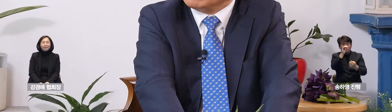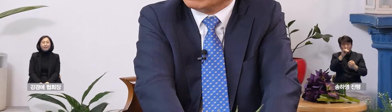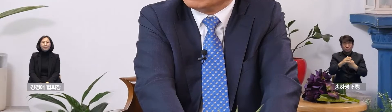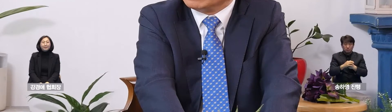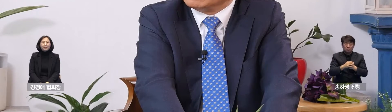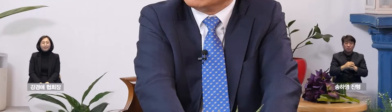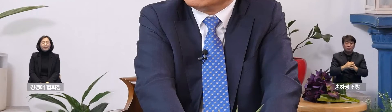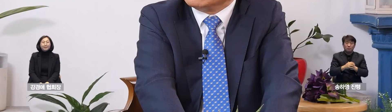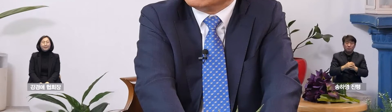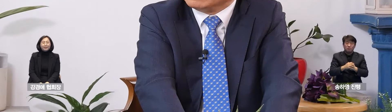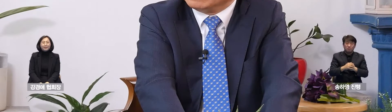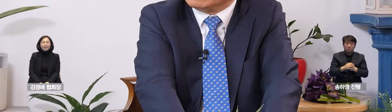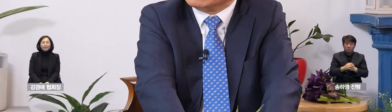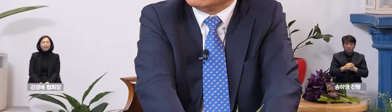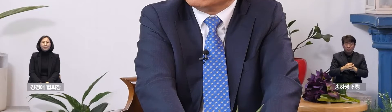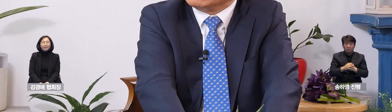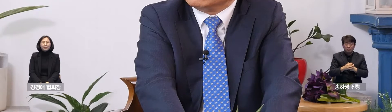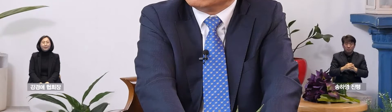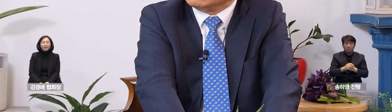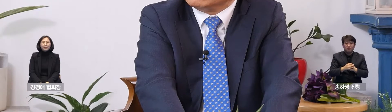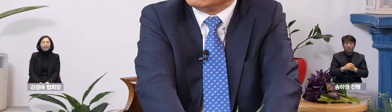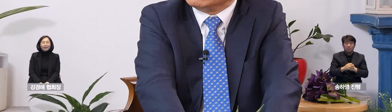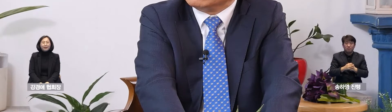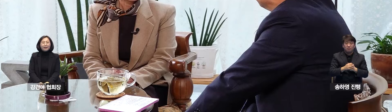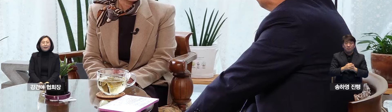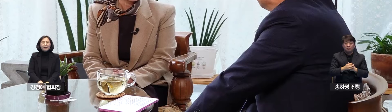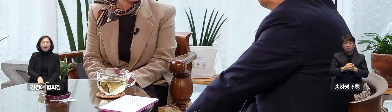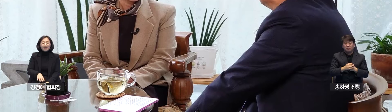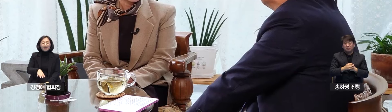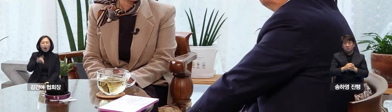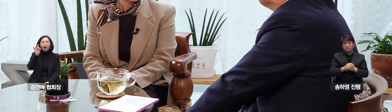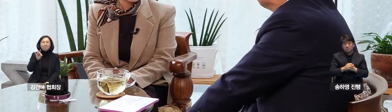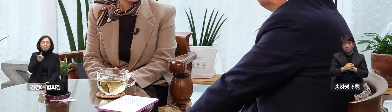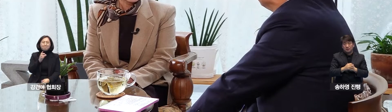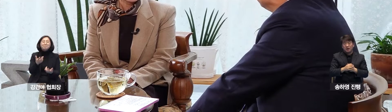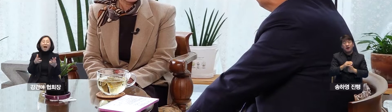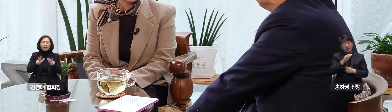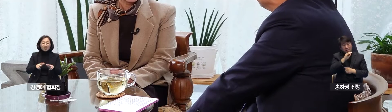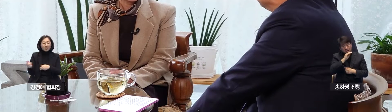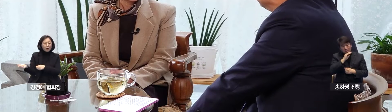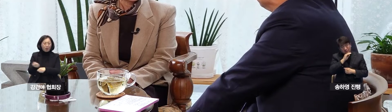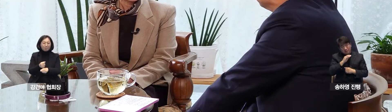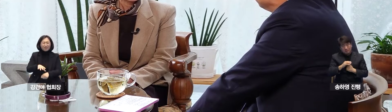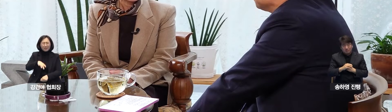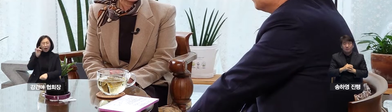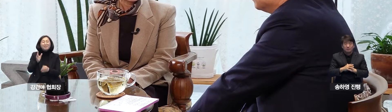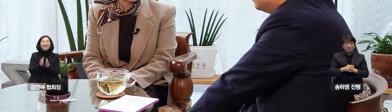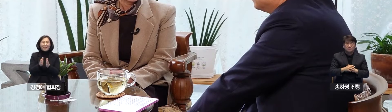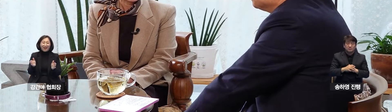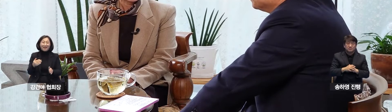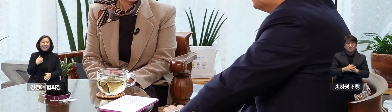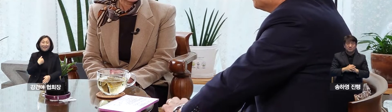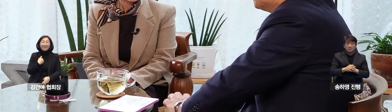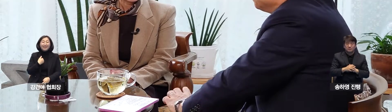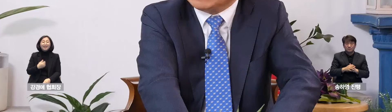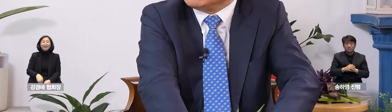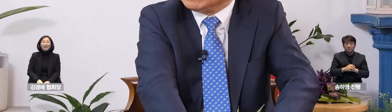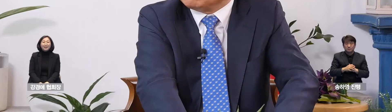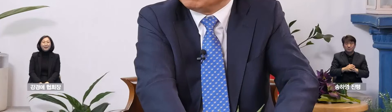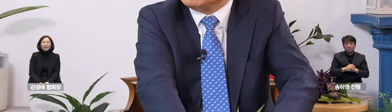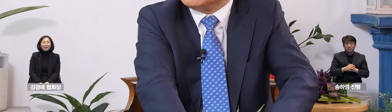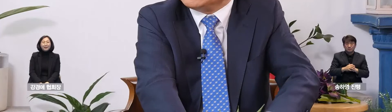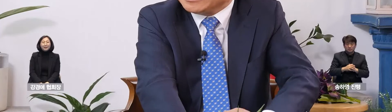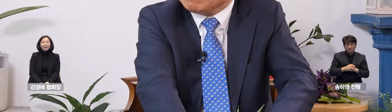붐을 일으키고 있는 것 같아요. 네, 그걸 이제 저희가 맨 처음에 시작을 했죠. 그랬습니까? 한국에서. 네. 그러시고 아주 힘